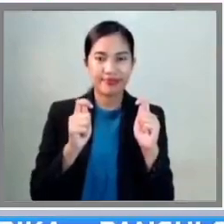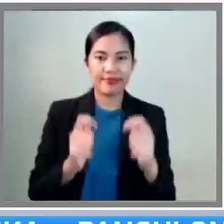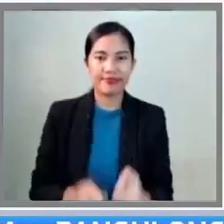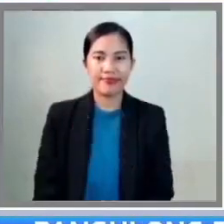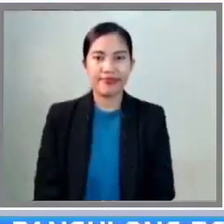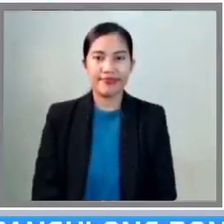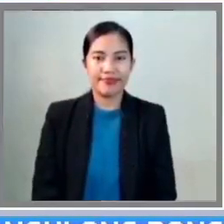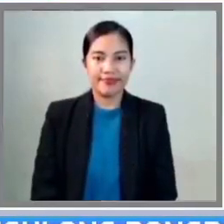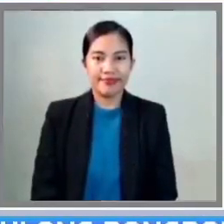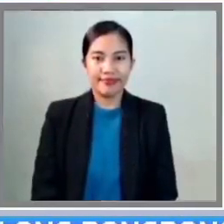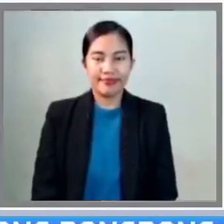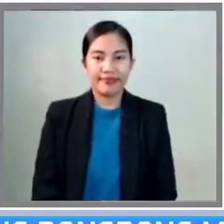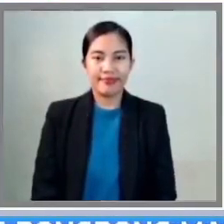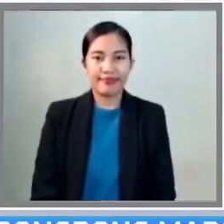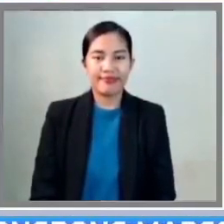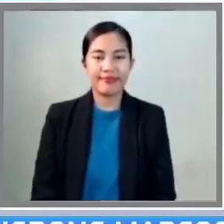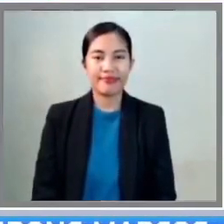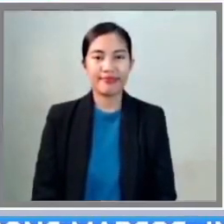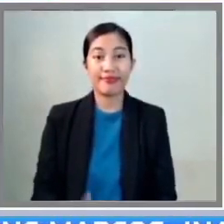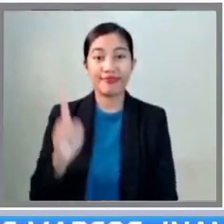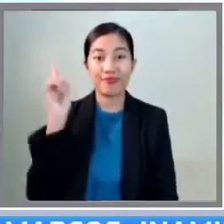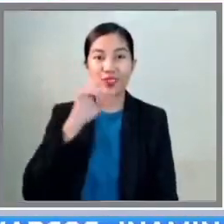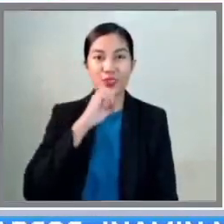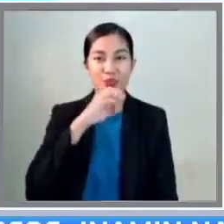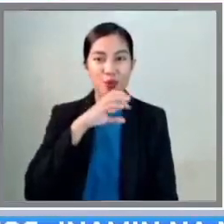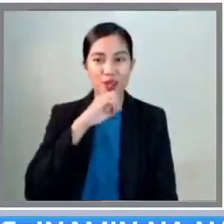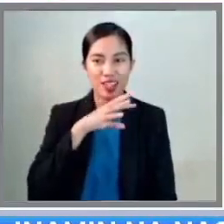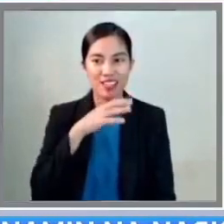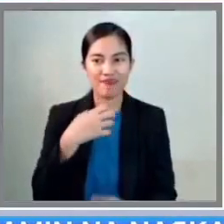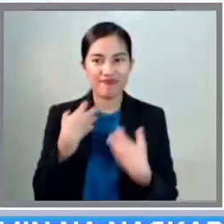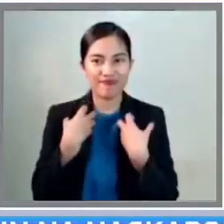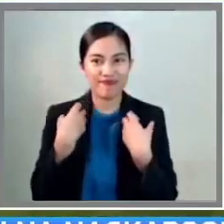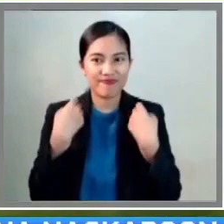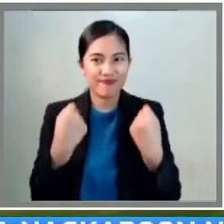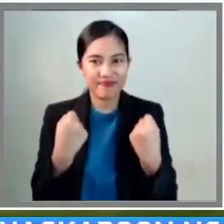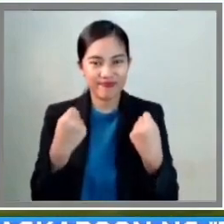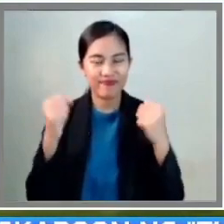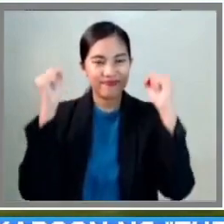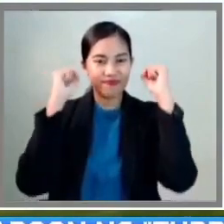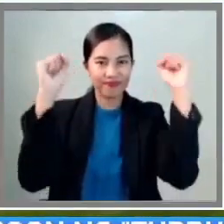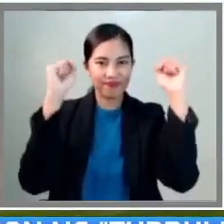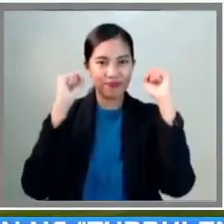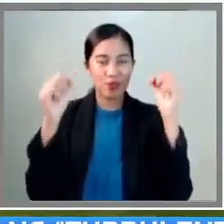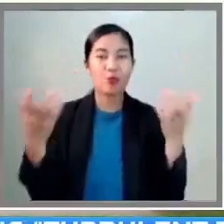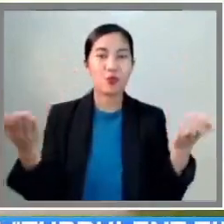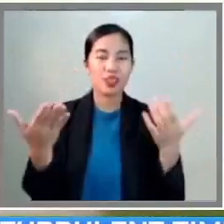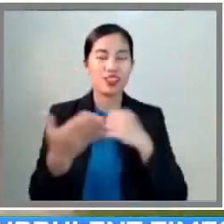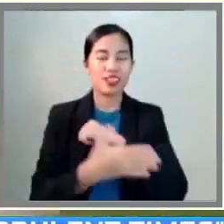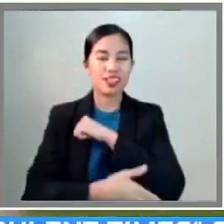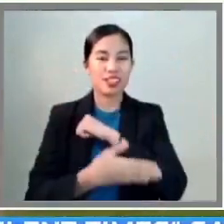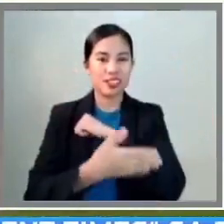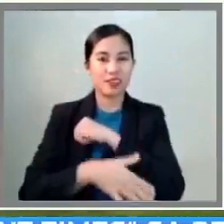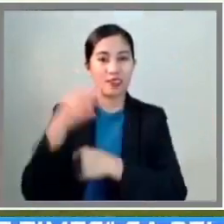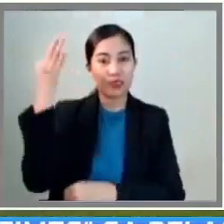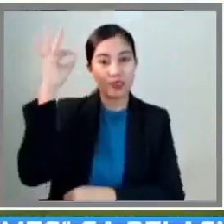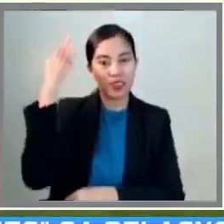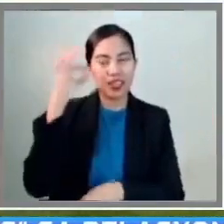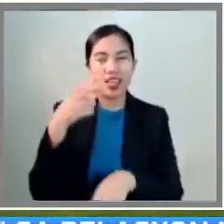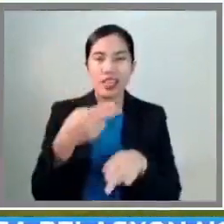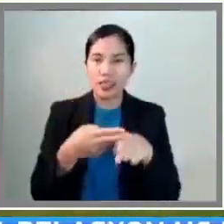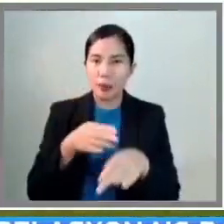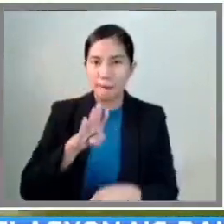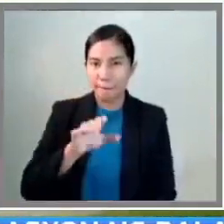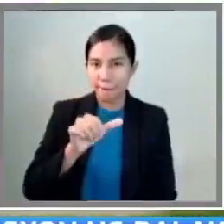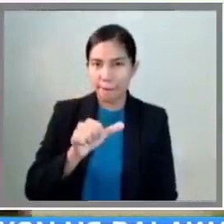staying fit and strong ang lolang marathon runner sa France. Hindi papahuli sa mas batang runner si Barbara Humbert dahil sa edad niyang 83